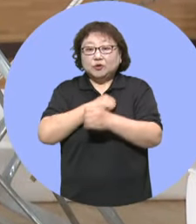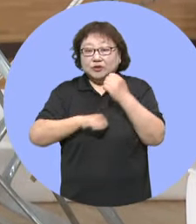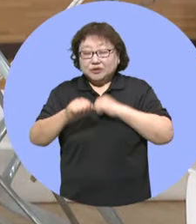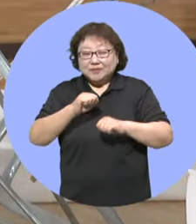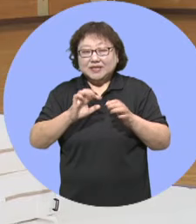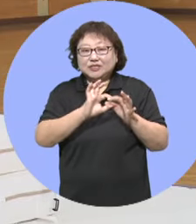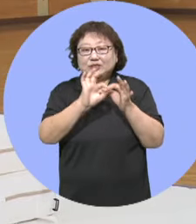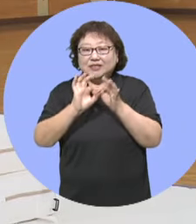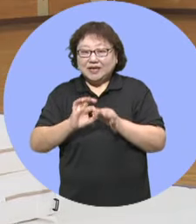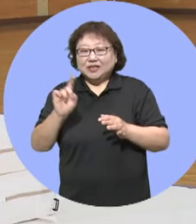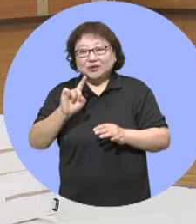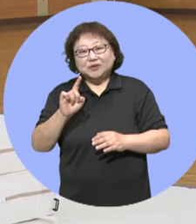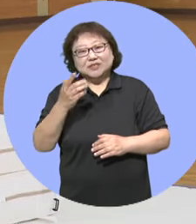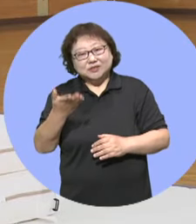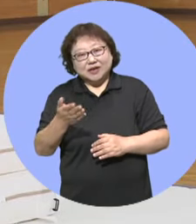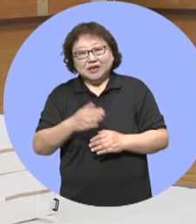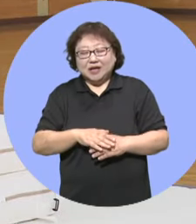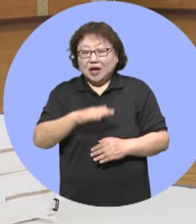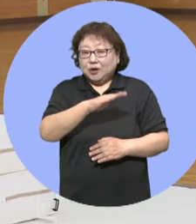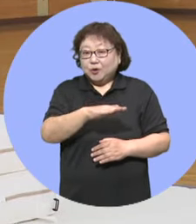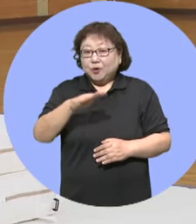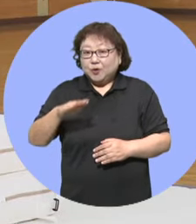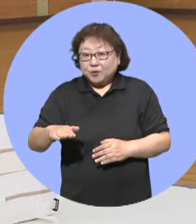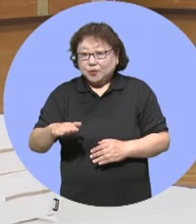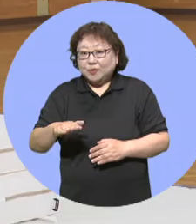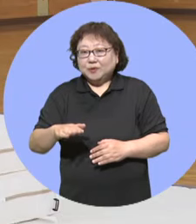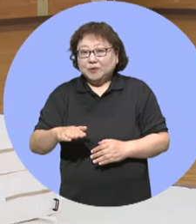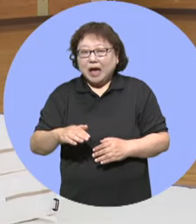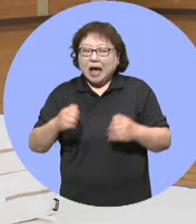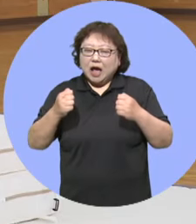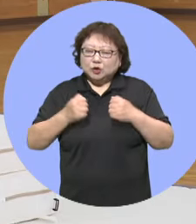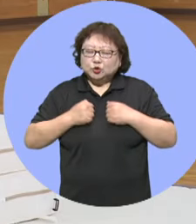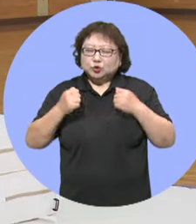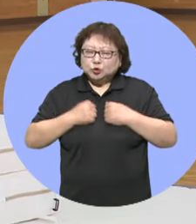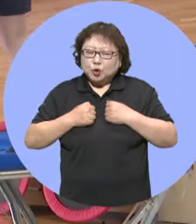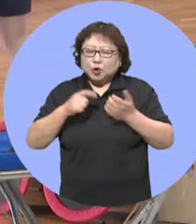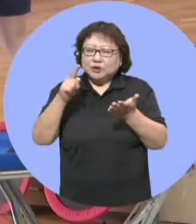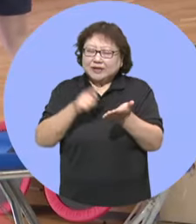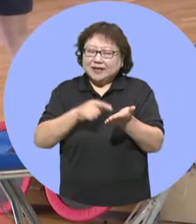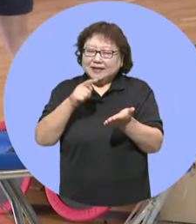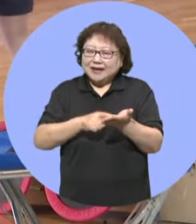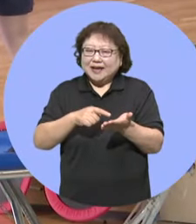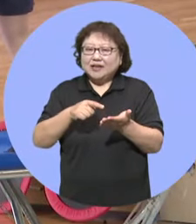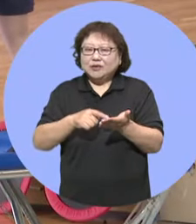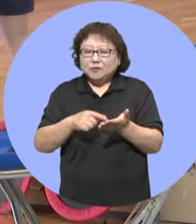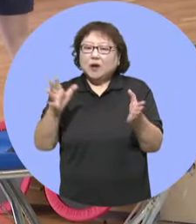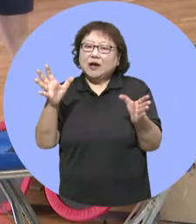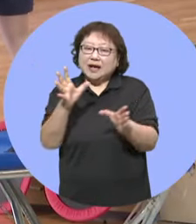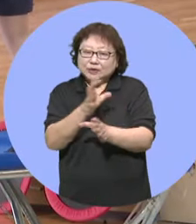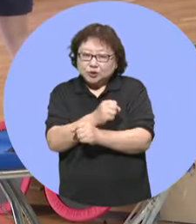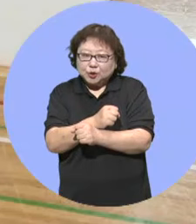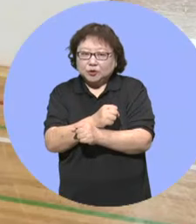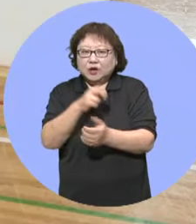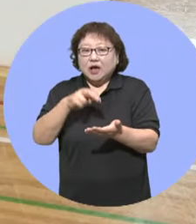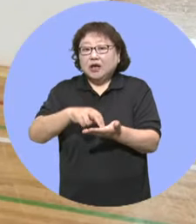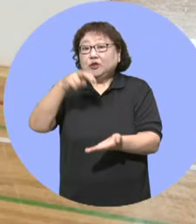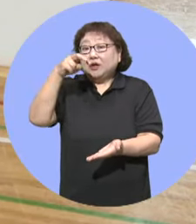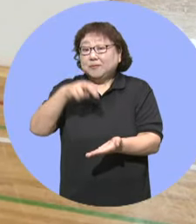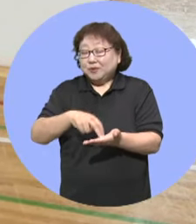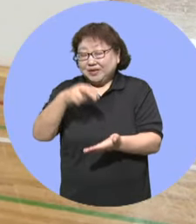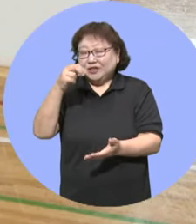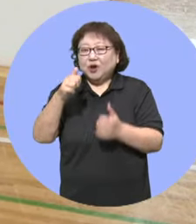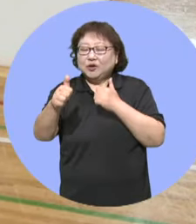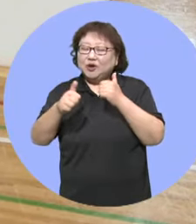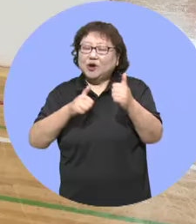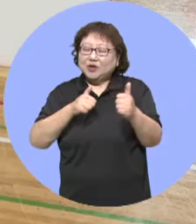われますか？ 子どもたちの運動不足の解消にもなりますし、こうやってトランポリン競技をまた知って